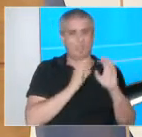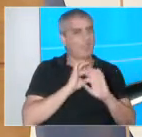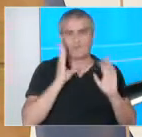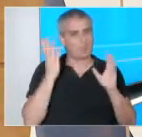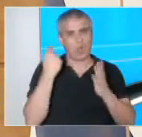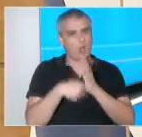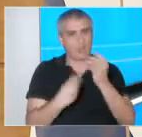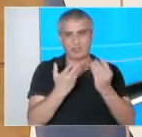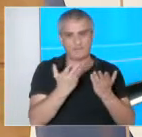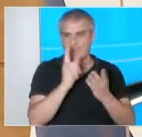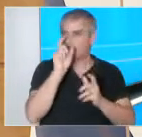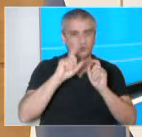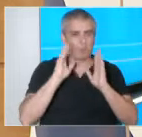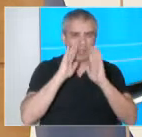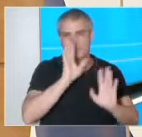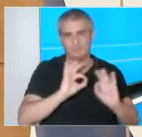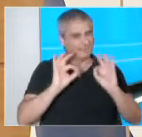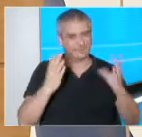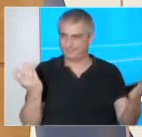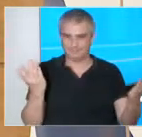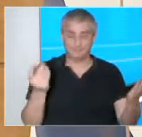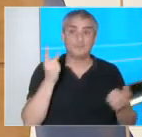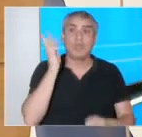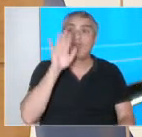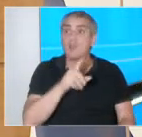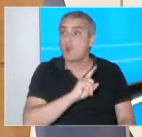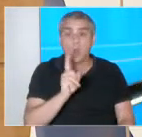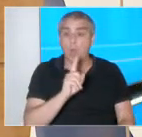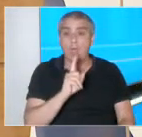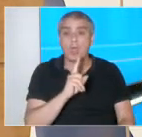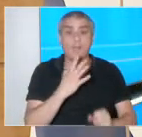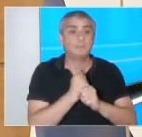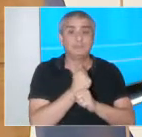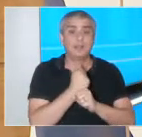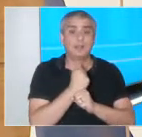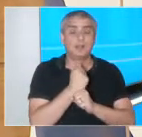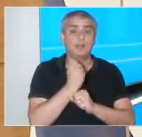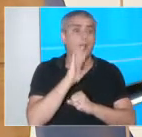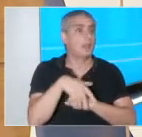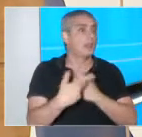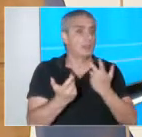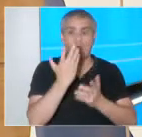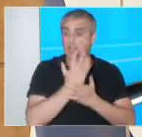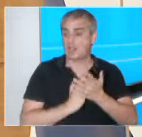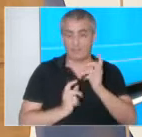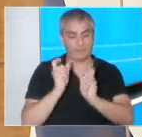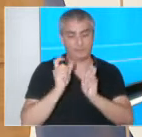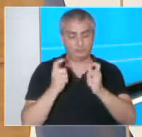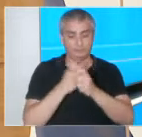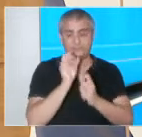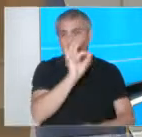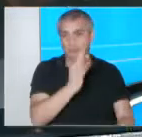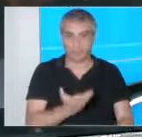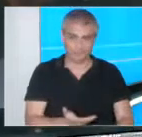אחד. זה לא עובד על הבוחרים שלהם. זה אפילו לא עובד על חלק מהאנשים בסיעה